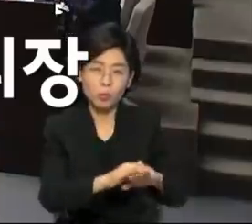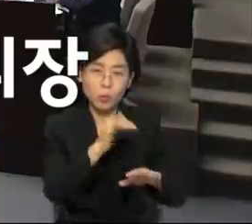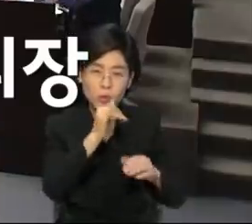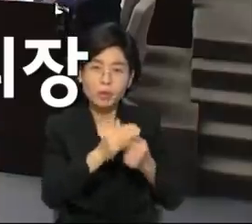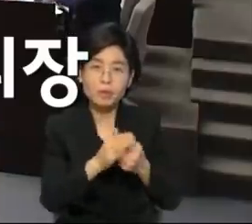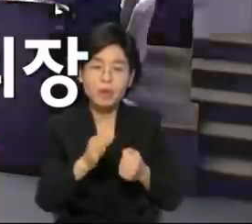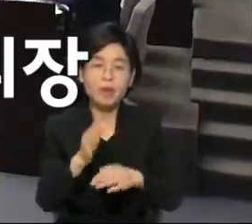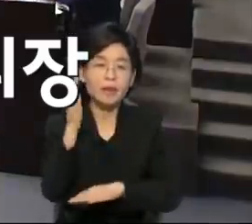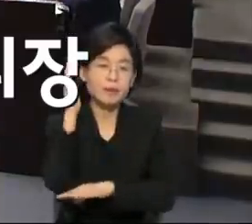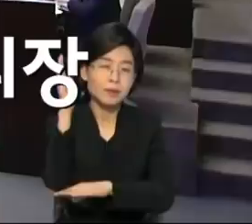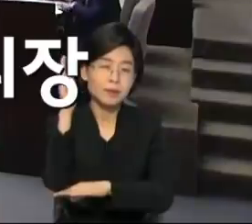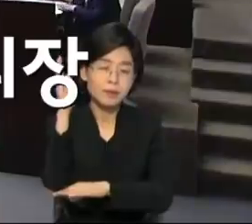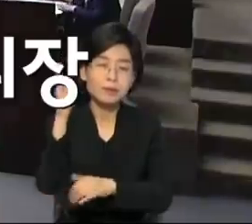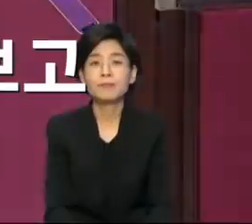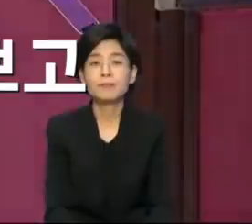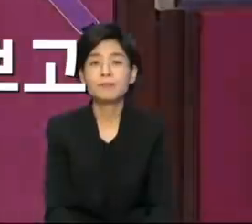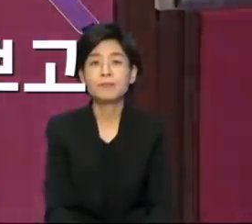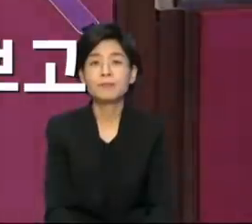3당 원내대표 나오세요.